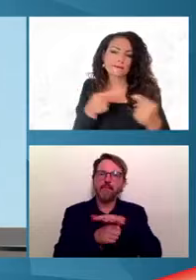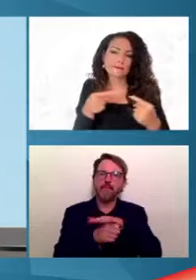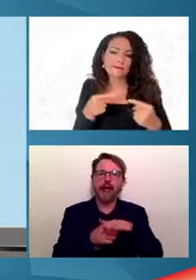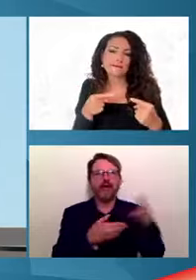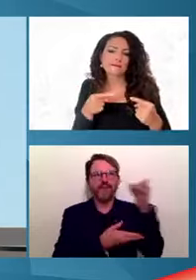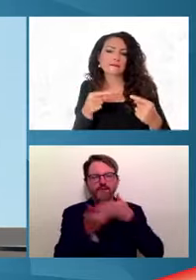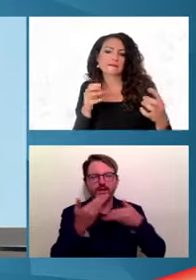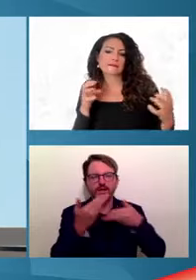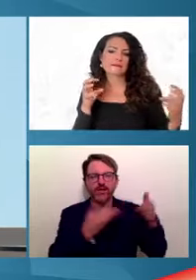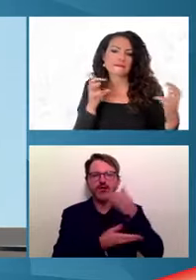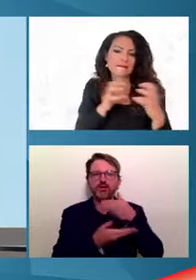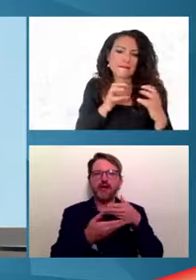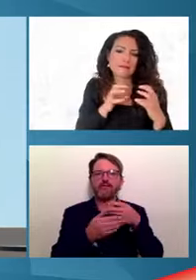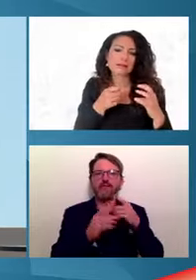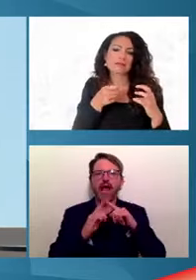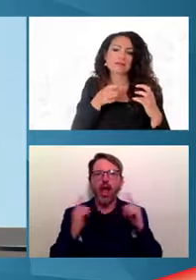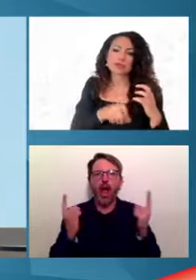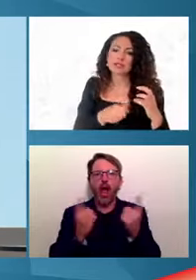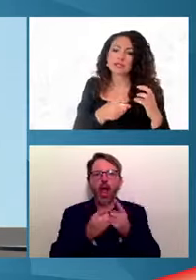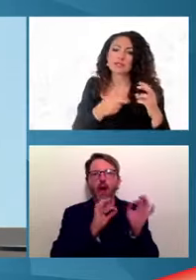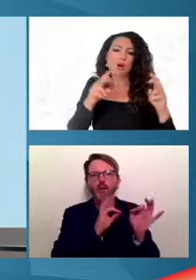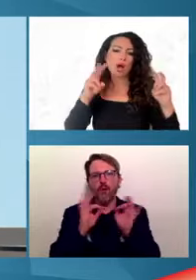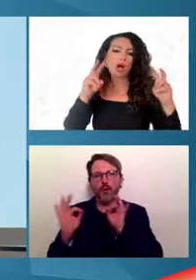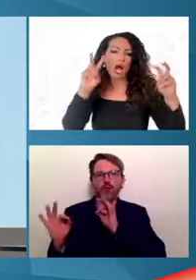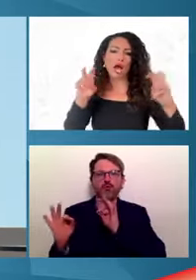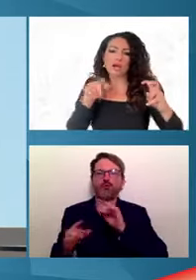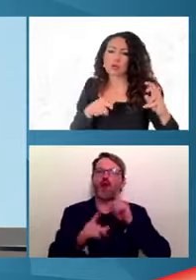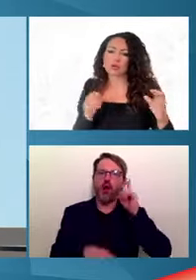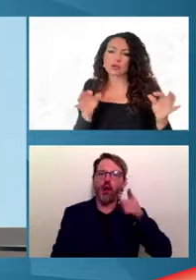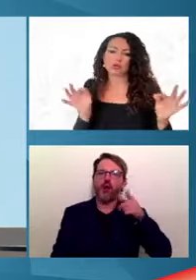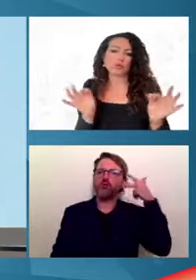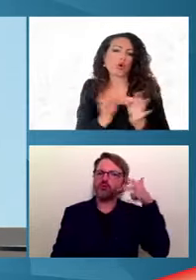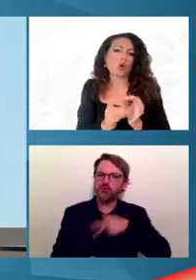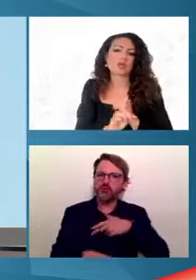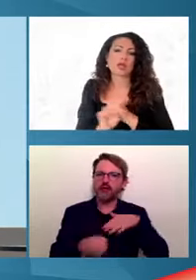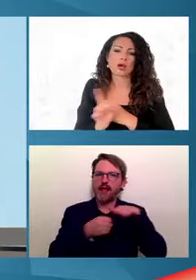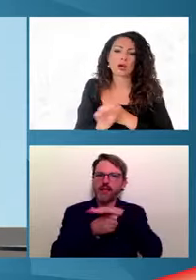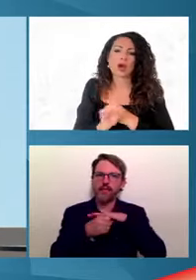Raumordnung, auch des Sozialen, in Frage der